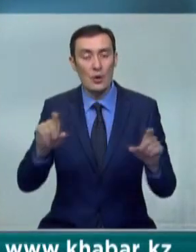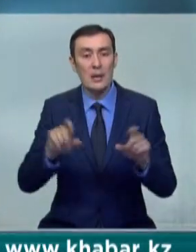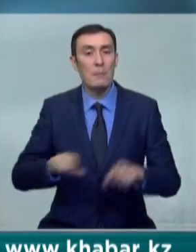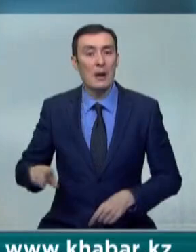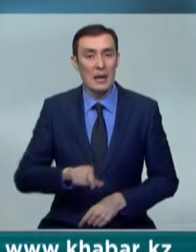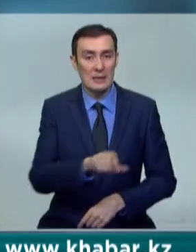проезд